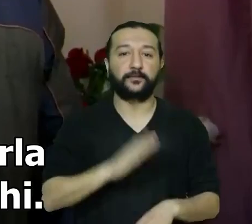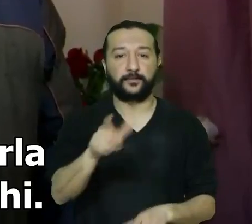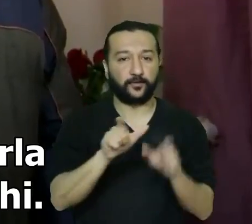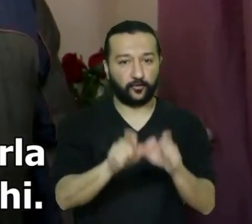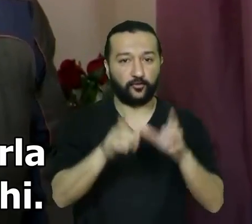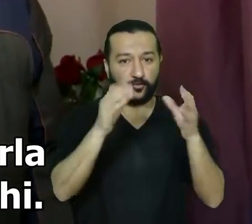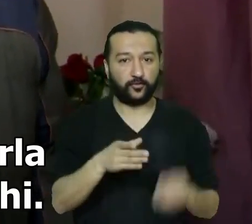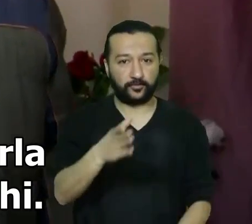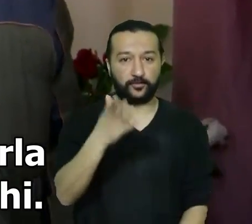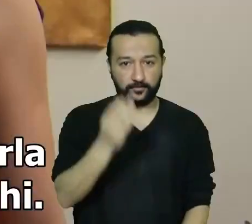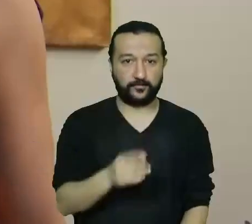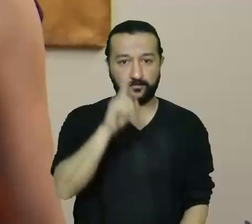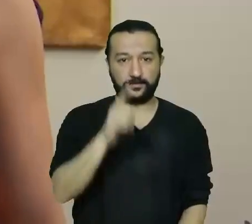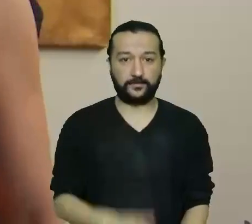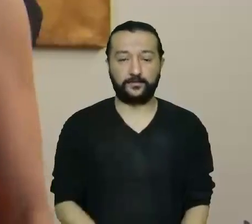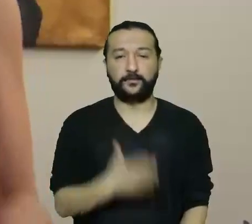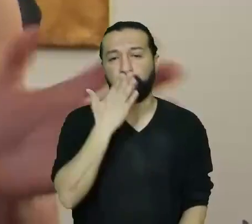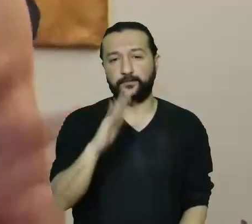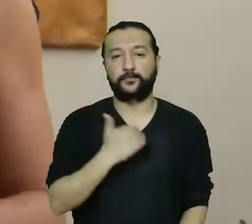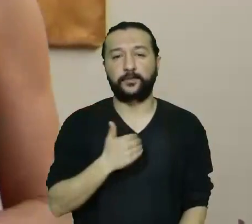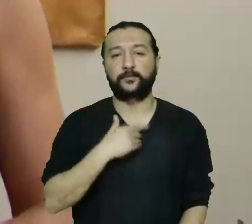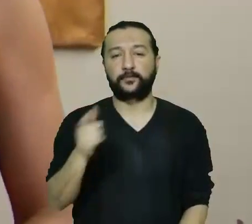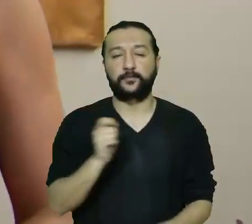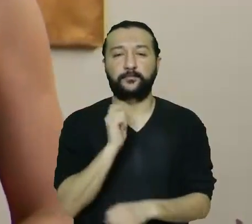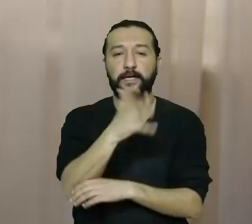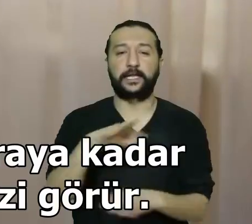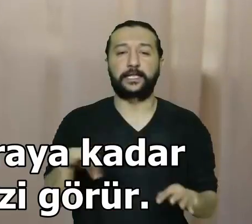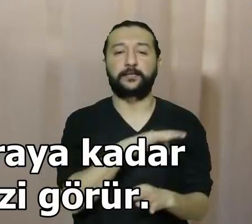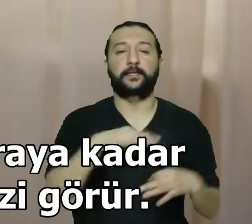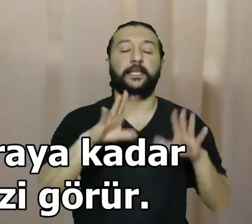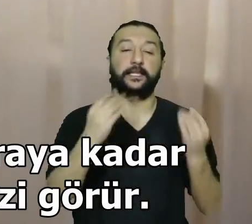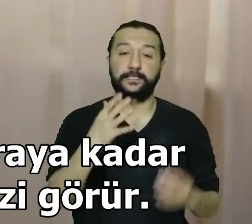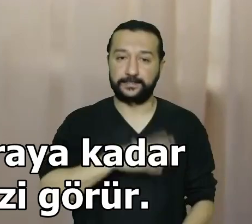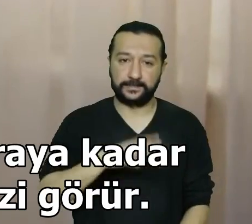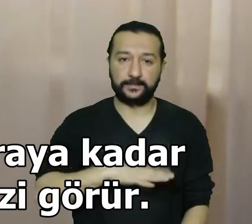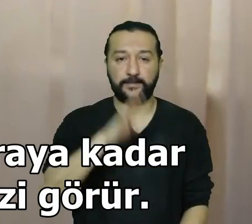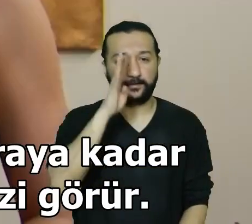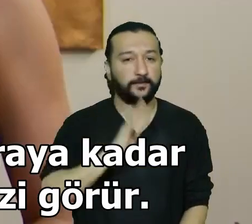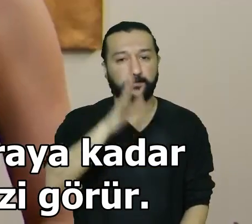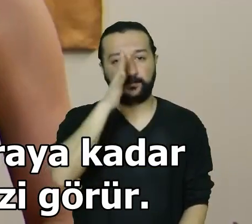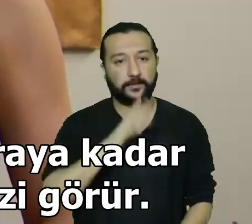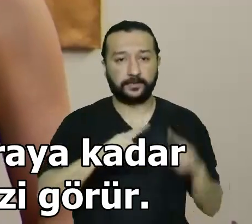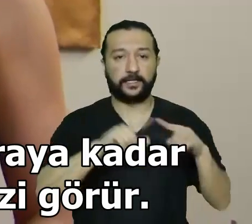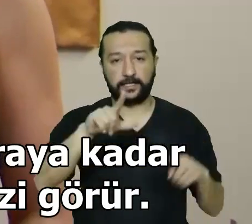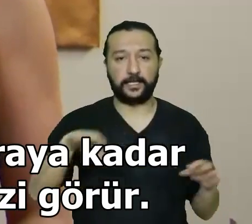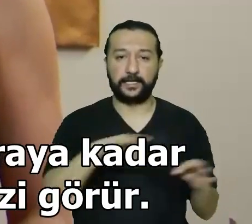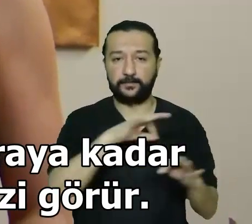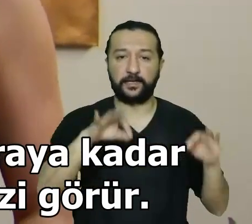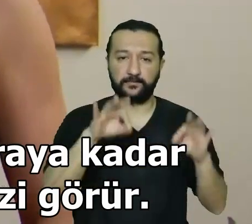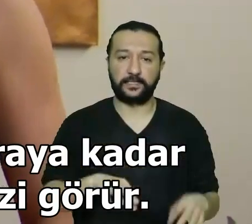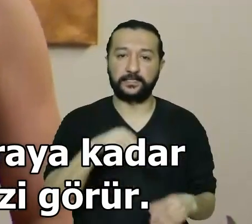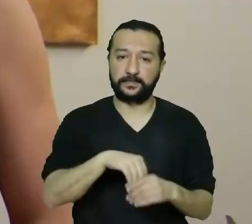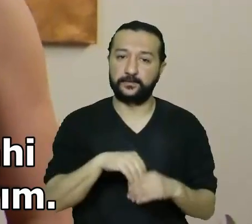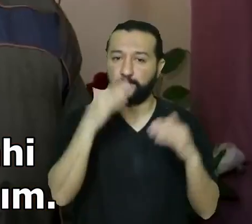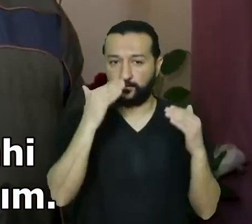korumalarla falan dolaşın efendim vallahi. Yok, benim o kadar pahalı bir keman değil. Ama isterseniz 400-500 liraya kadar da başlangıç için bir